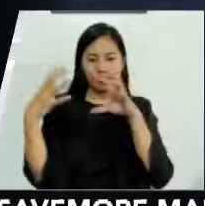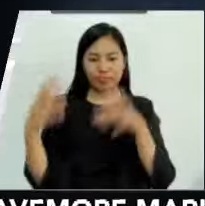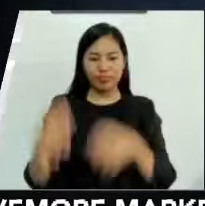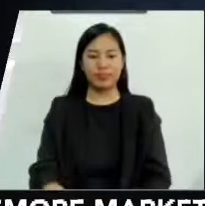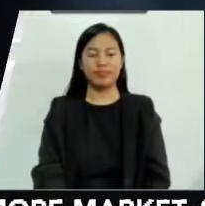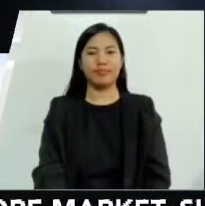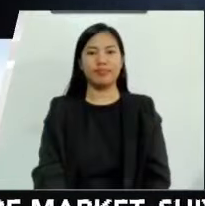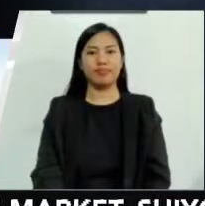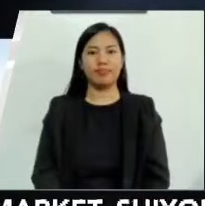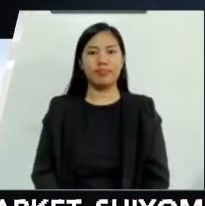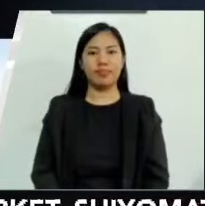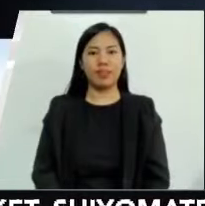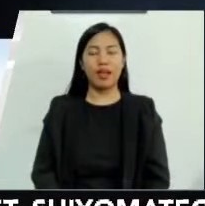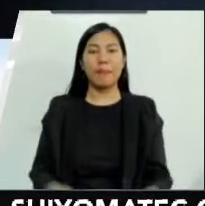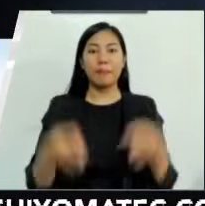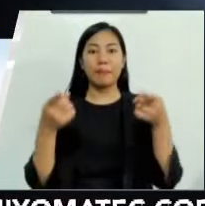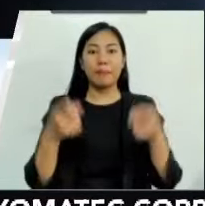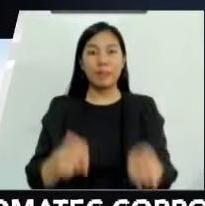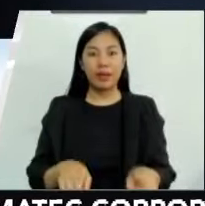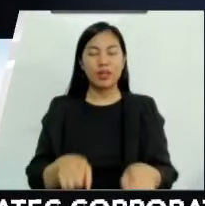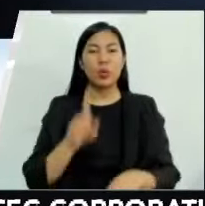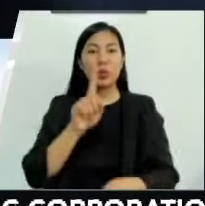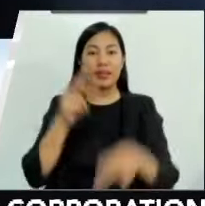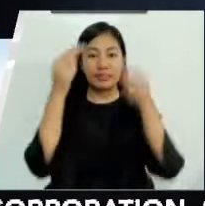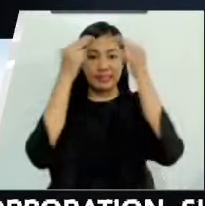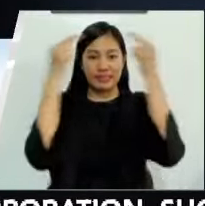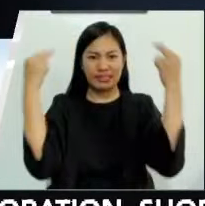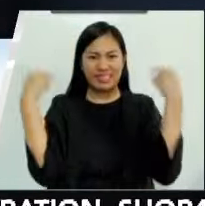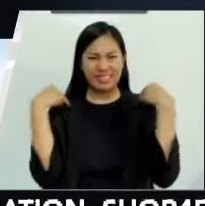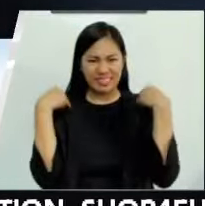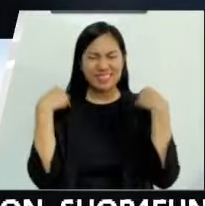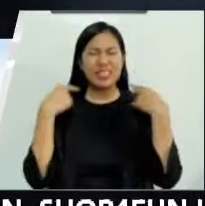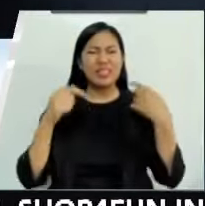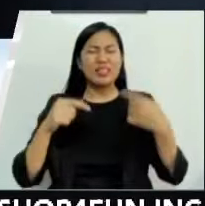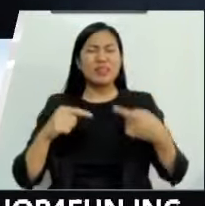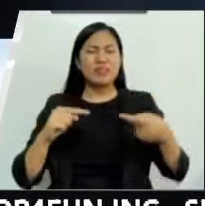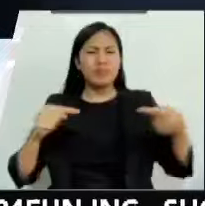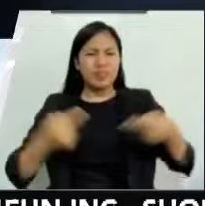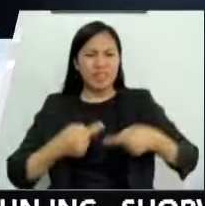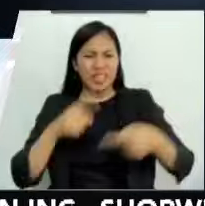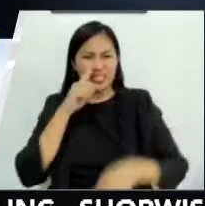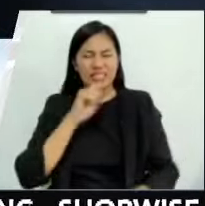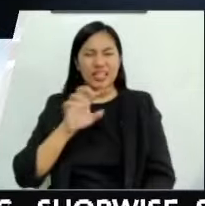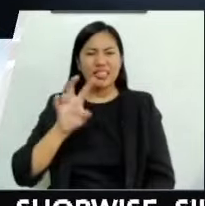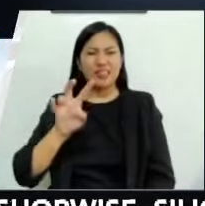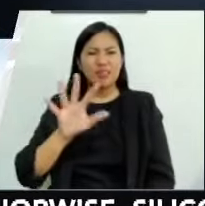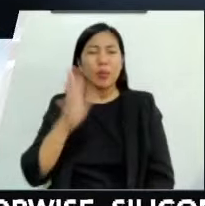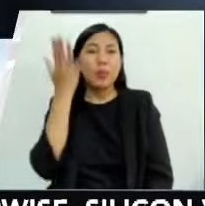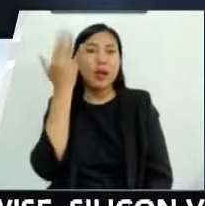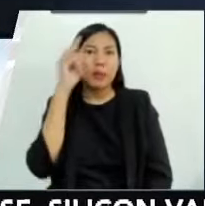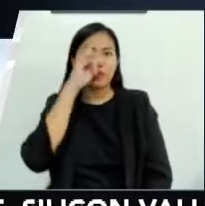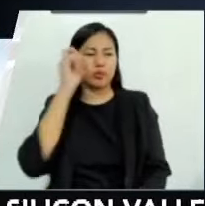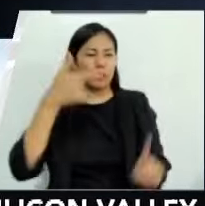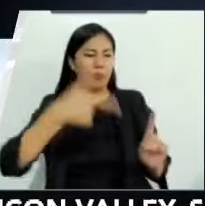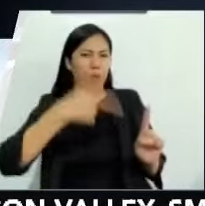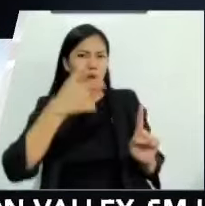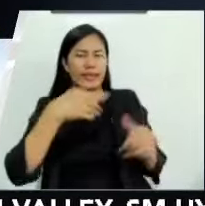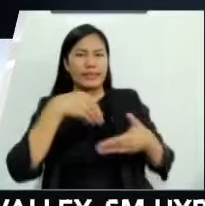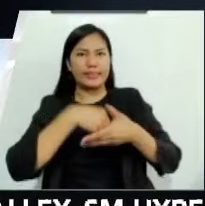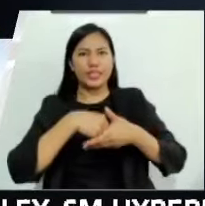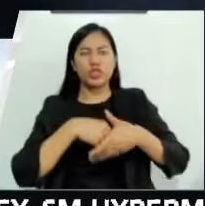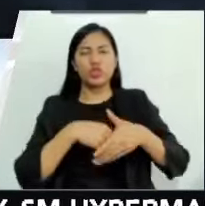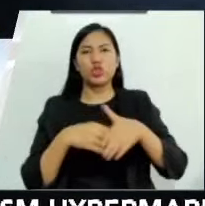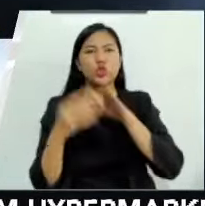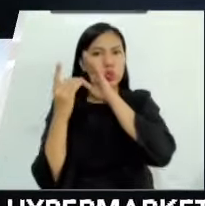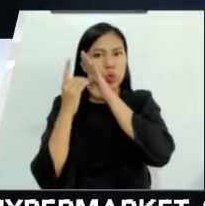Sugatan ng isang madreng 75 taong gulang matapos pagbabarilin sa kanyang dormitoryo sa Kawayan, Biliran. Batay sa investigasyon, isang lalaki